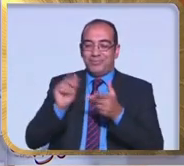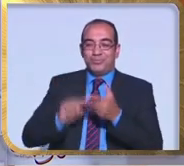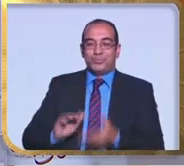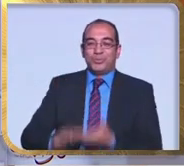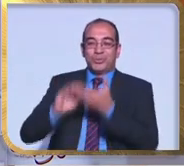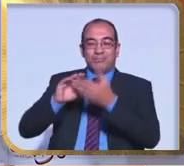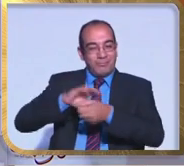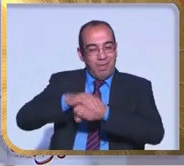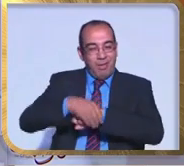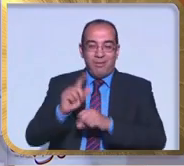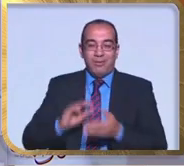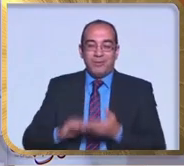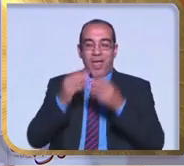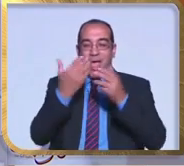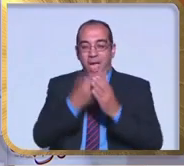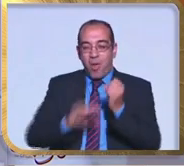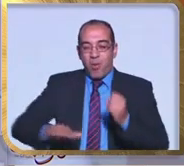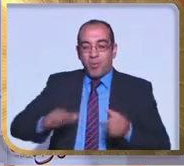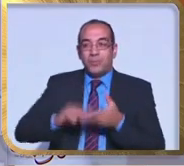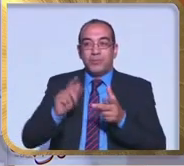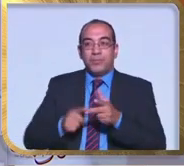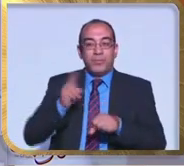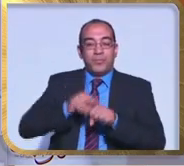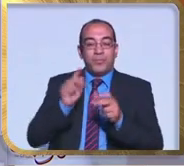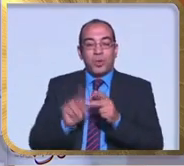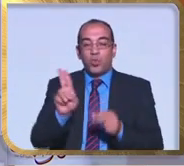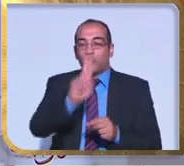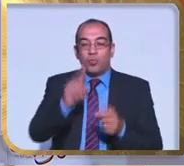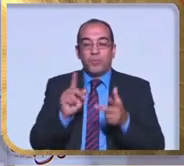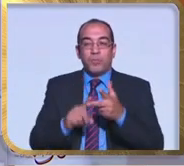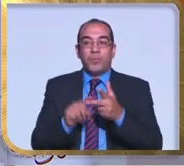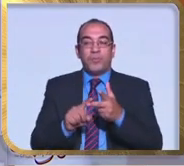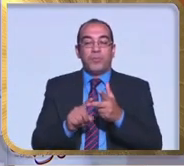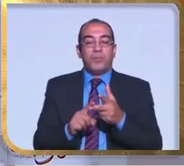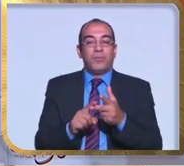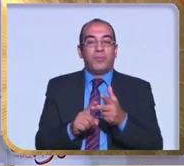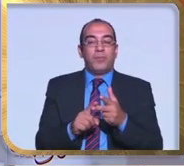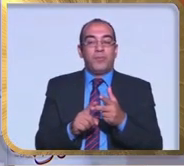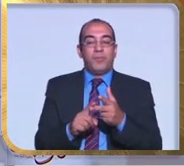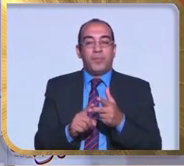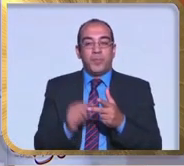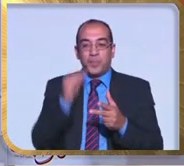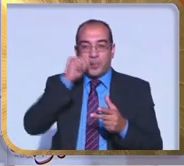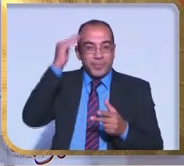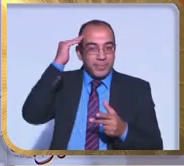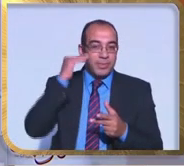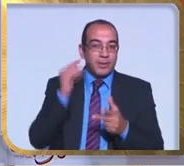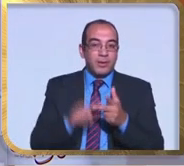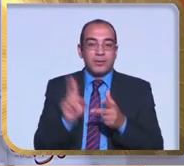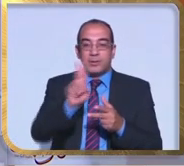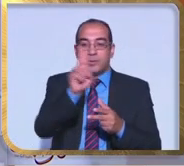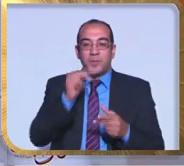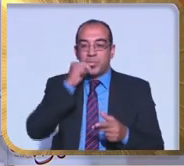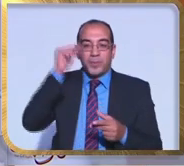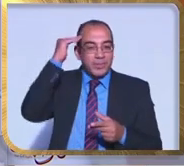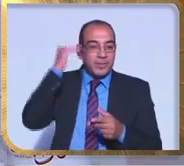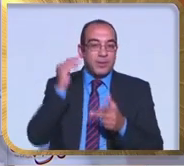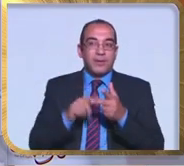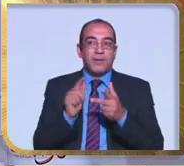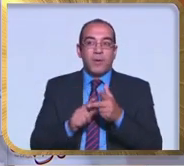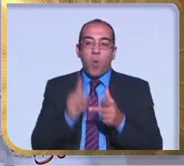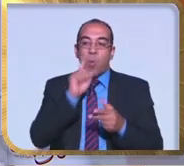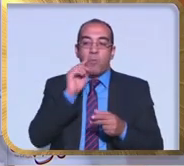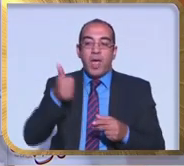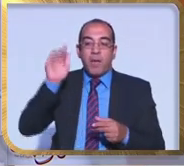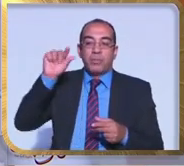كمان هؤلاء الأحفاد. بالنسبة لي سؤال السائلة الكريمة الست أم